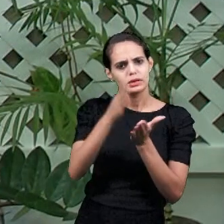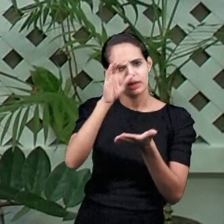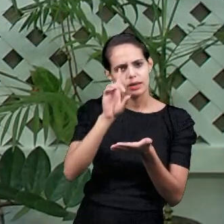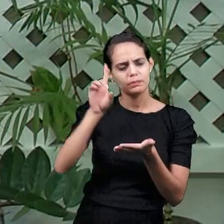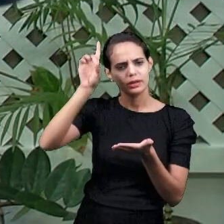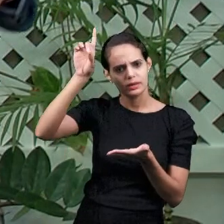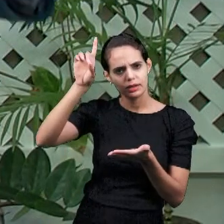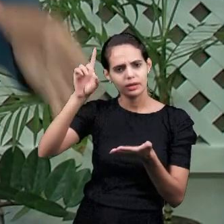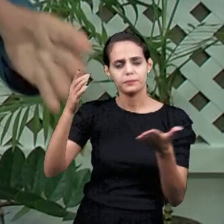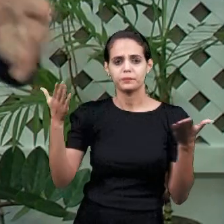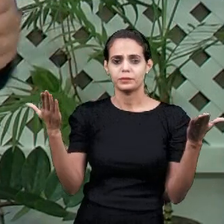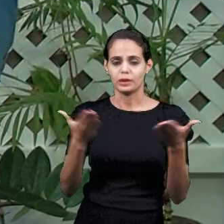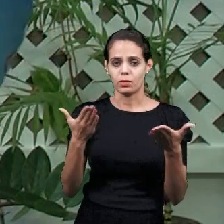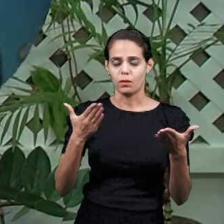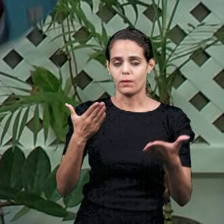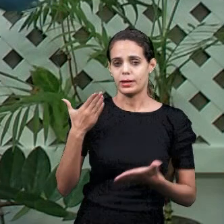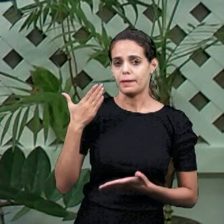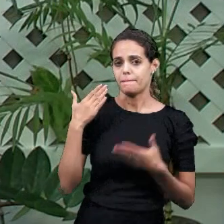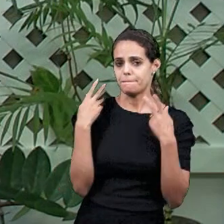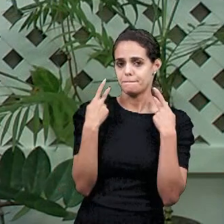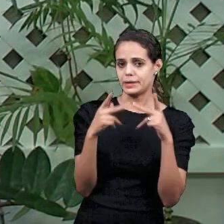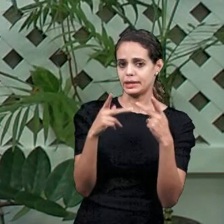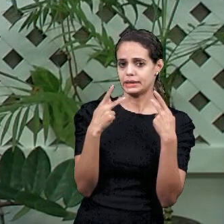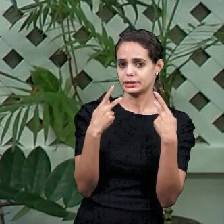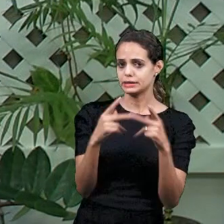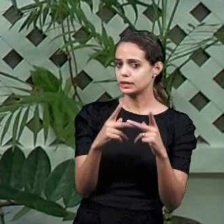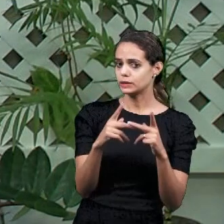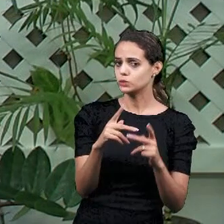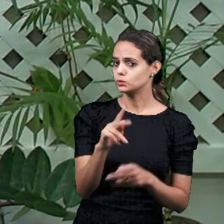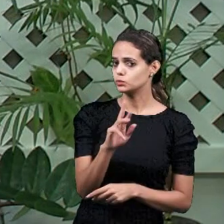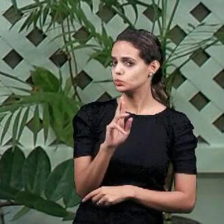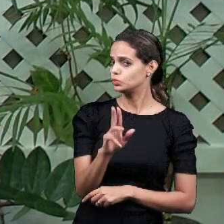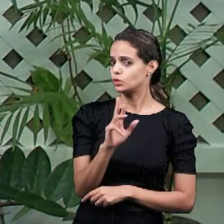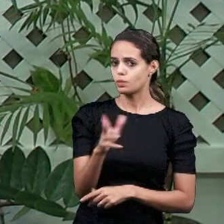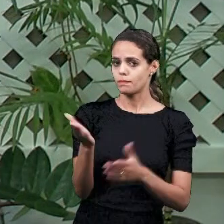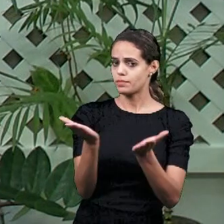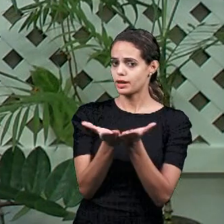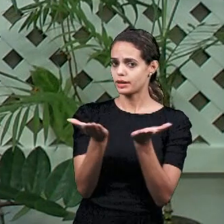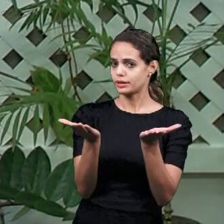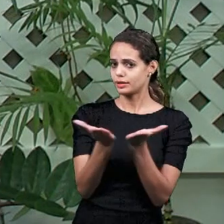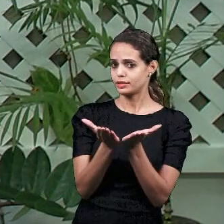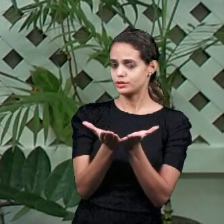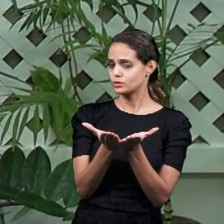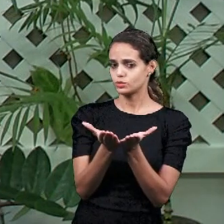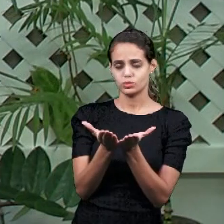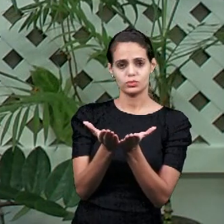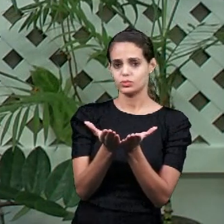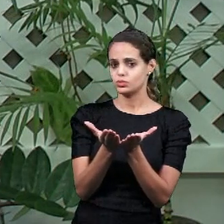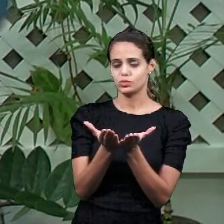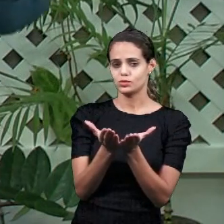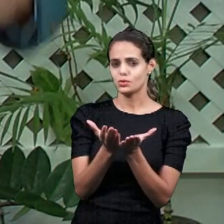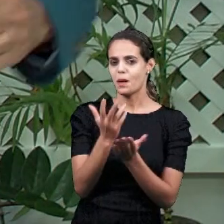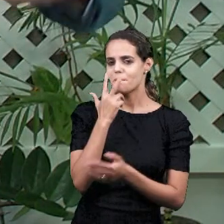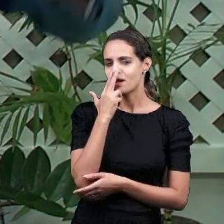Ça ne marchera pas. La prédication pour les chrétiens, ça ne marche pas. Ça, c'est une petite chansonnette de